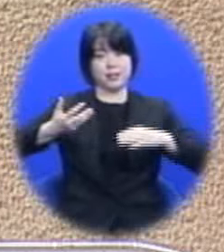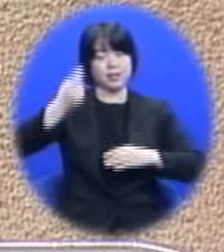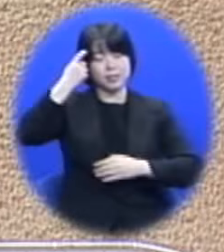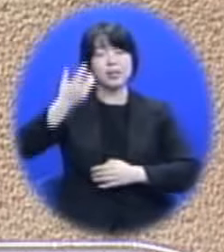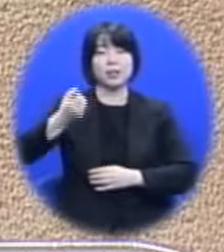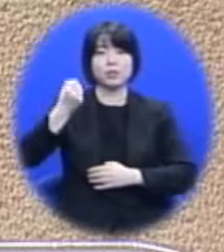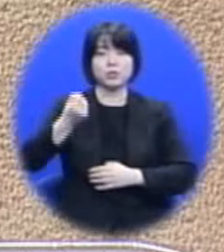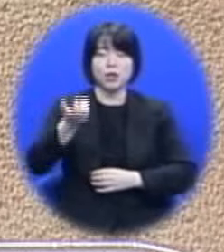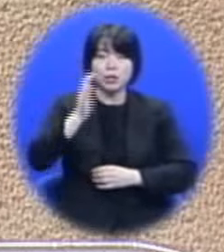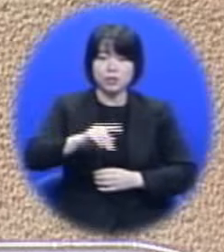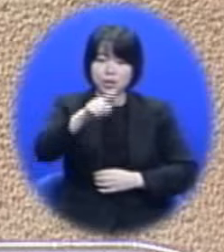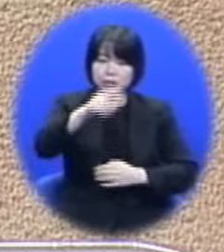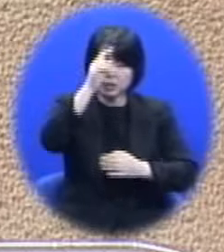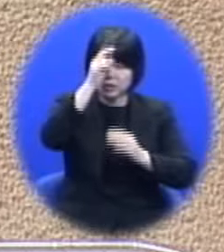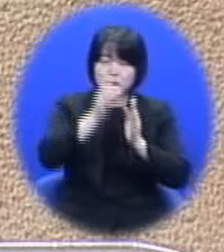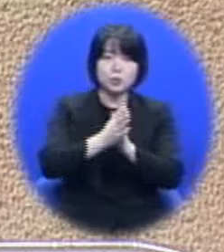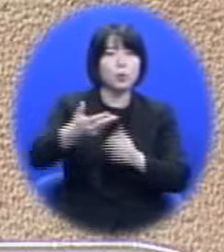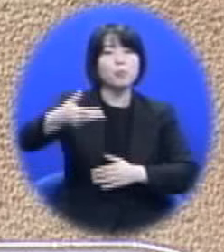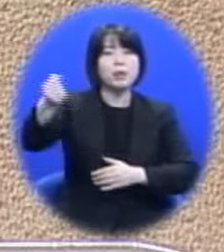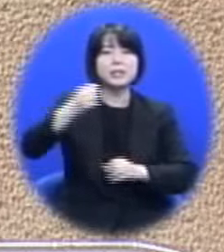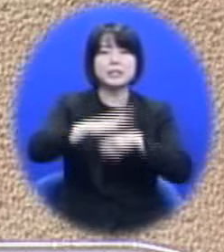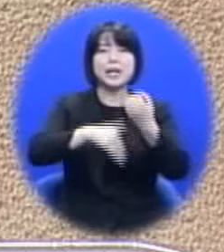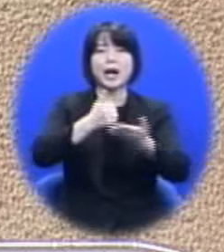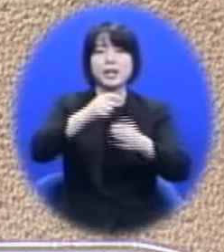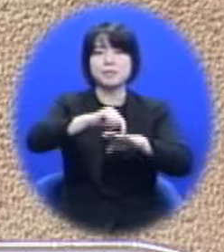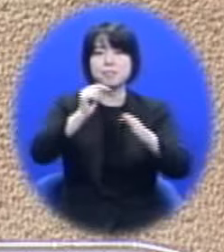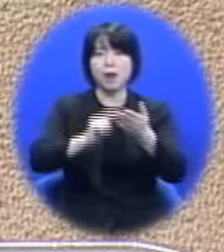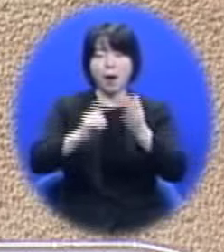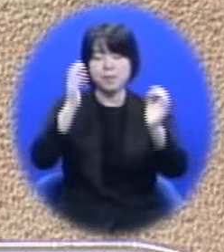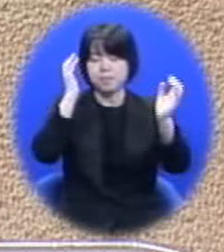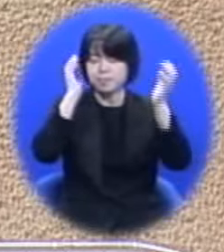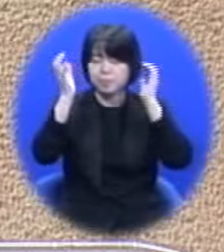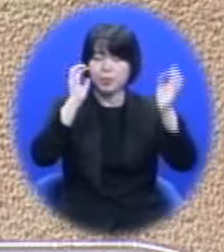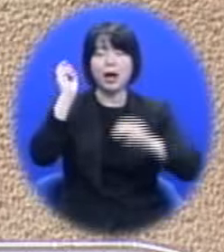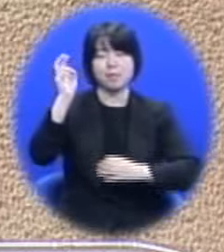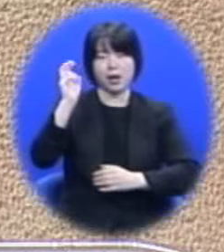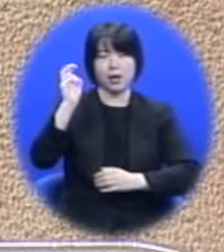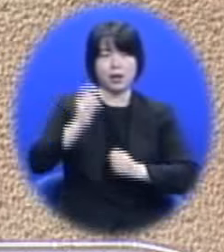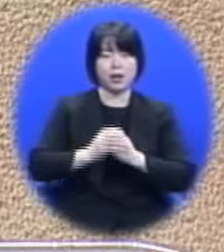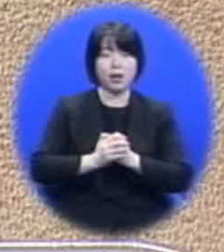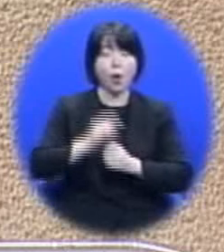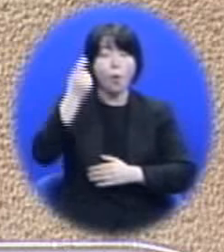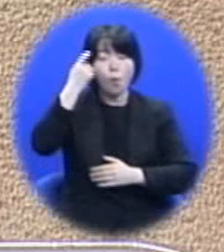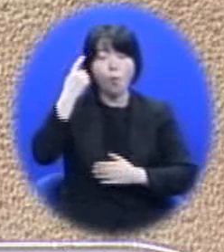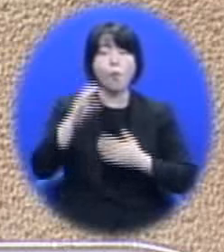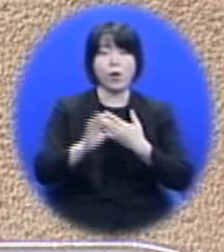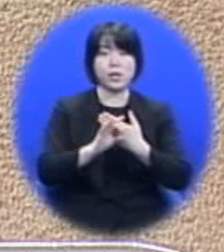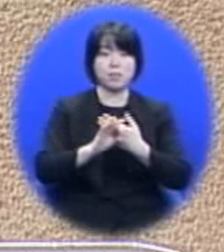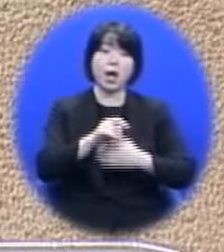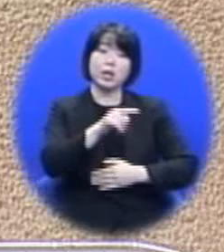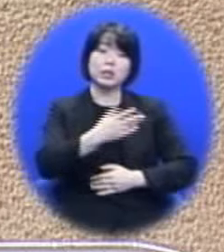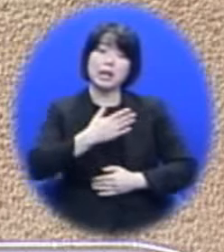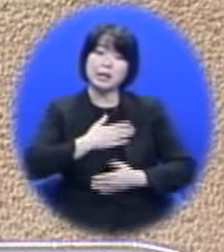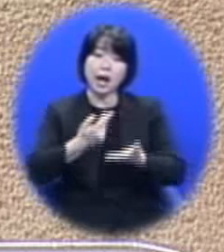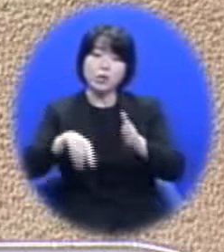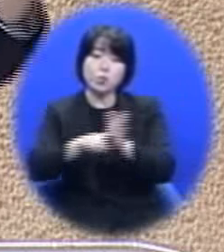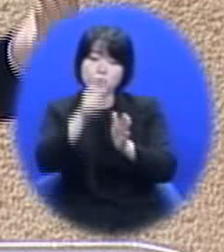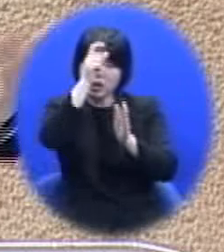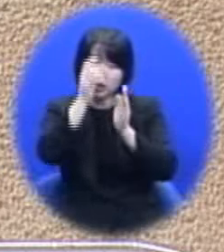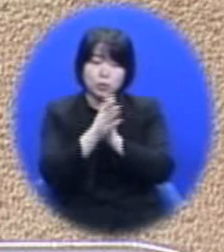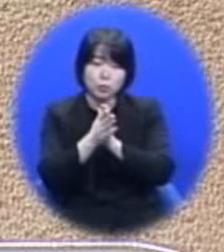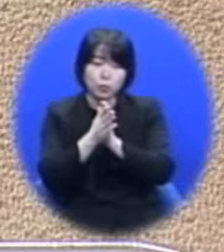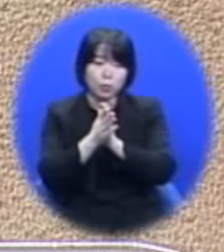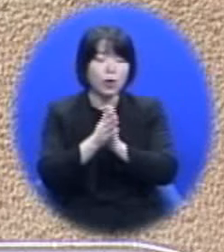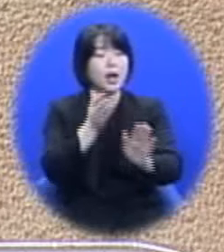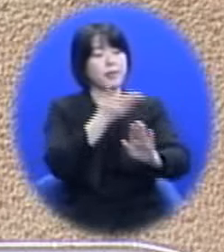그 기도를 받으시는 하나님의 마음은 복잡하셨던 것 같아요. 왜냐하면 그게 나를 위한 기도냐,